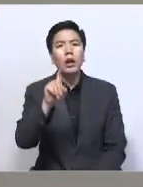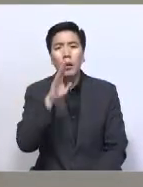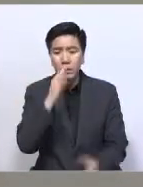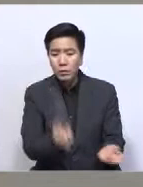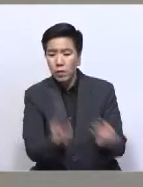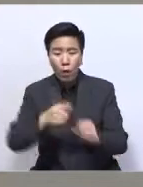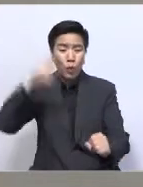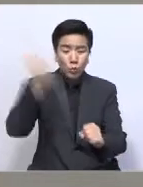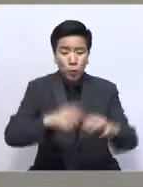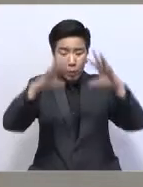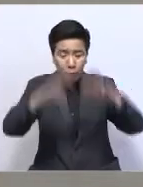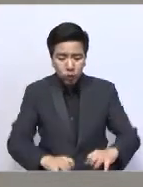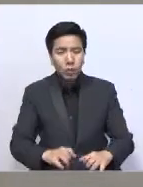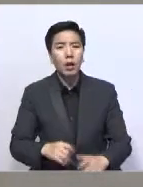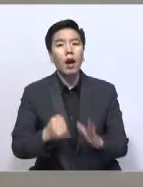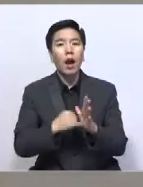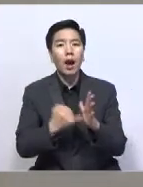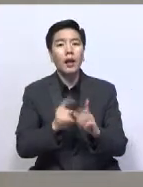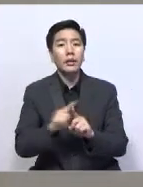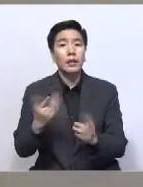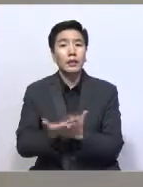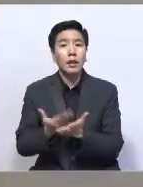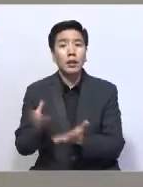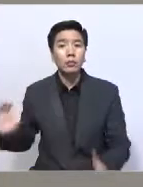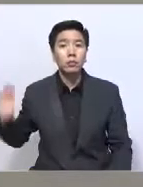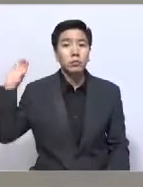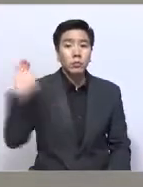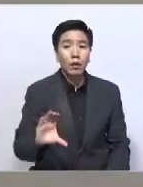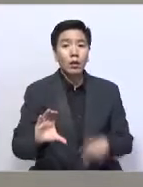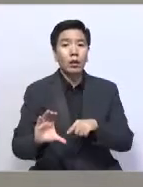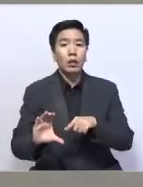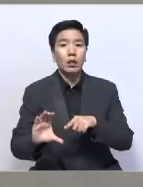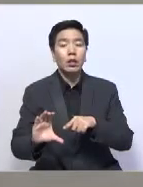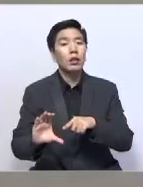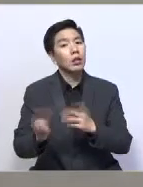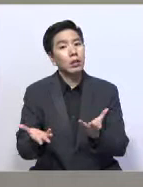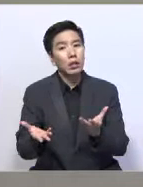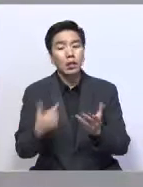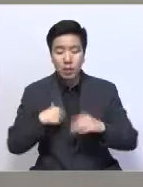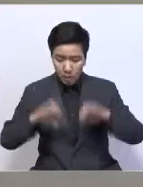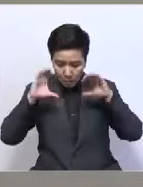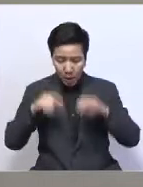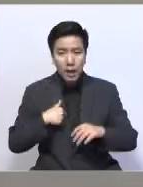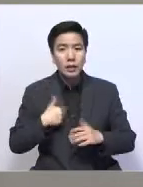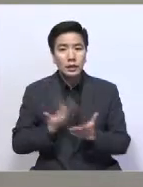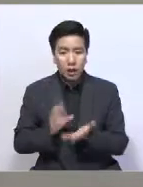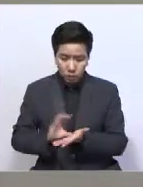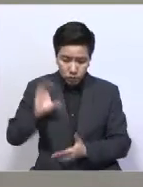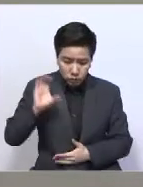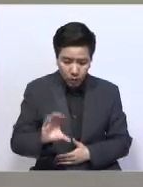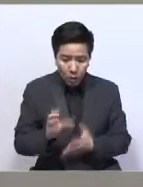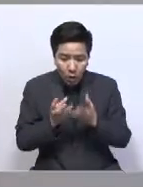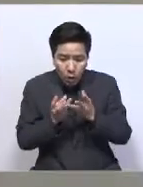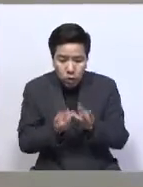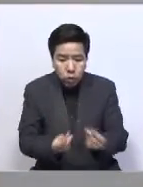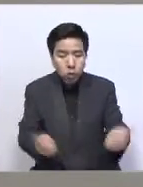ครับทุกทิ้งนะแต่ทุกทิ้งแล้วงบประมาณที่ใช้จ่ายตรงนี้ไปล่ะทำยังไงงบประมาณภาครัฐเนี่ยมันไม่ใช่ตรงน้ำไม่ไหลตรงไ